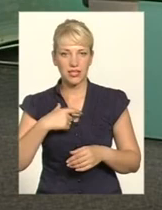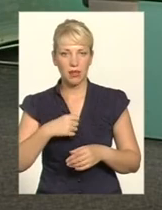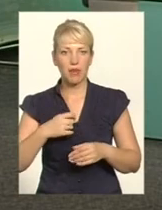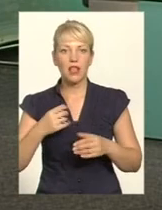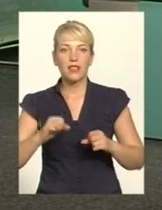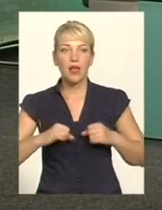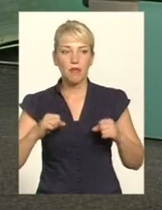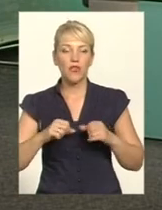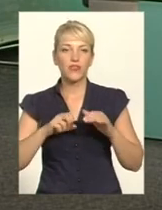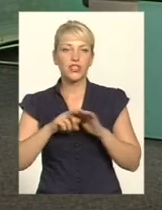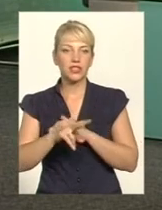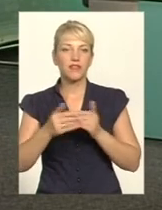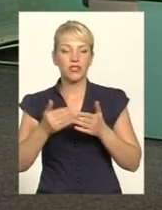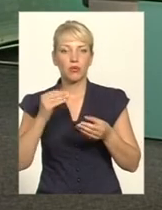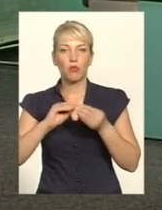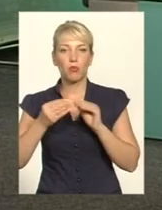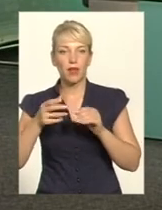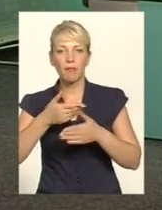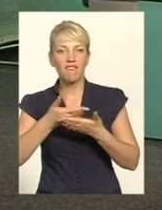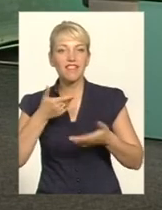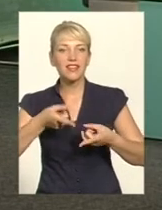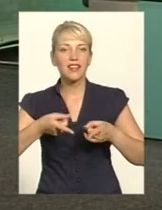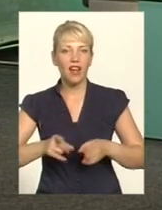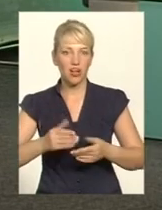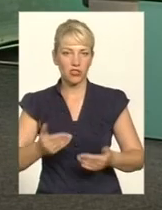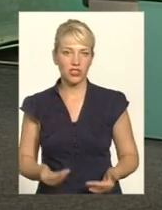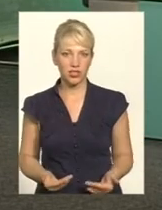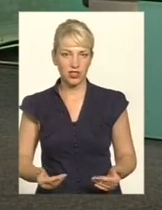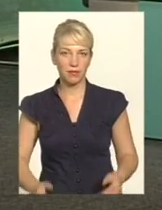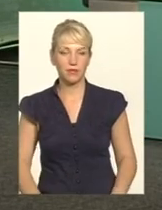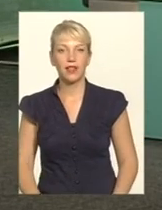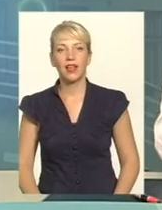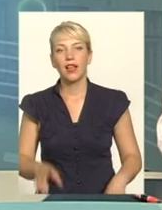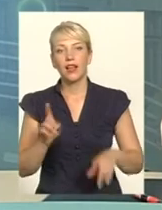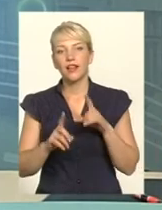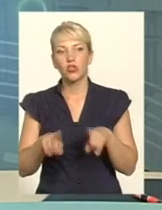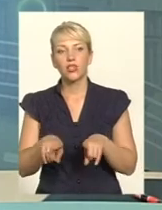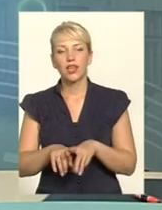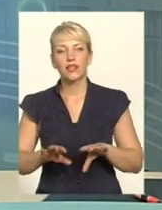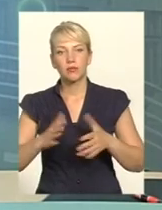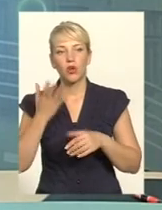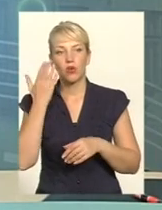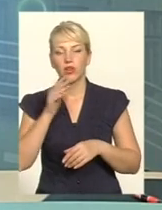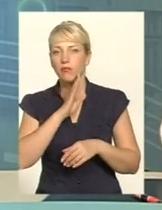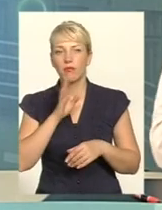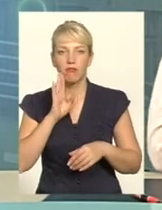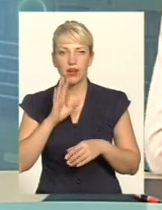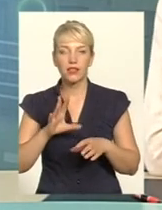Від реальності. Втечі від реальності, втечі від себе. Інколи трапляється і так, що коли мати перебирає